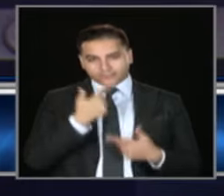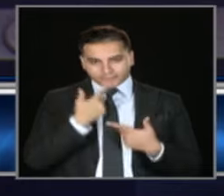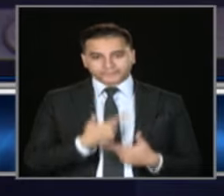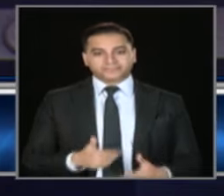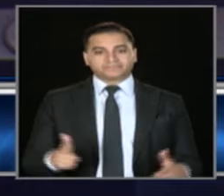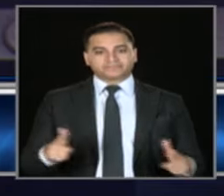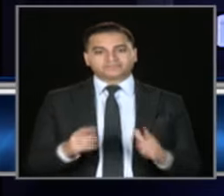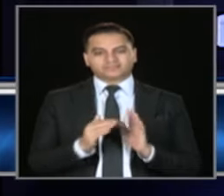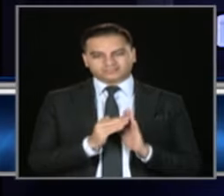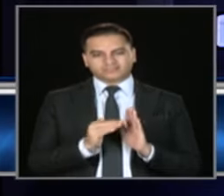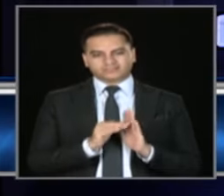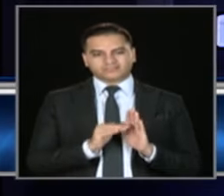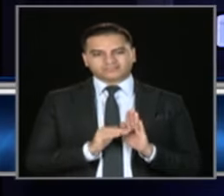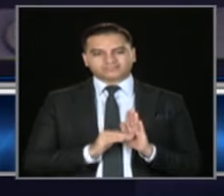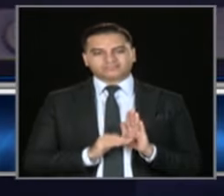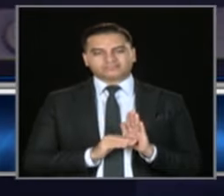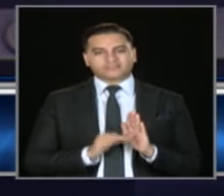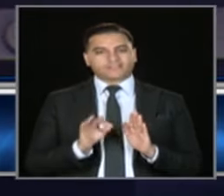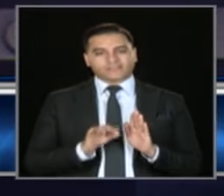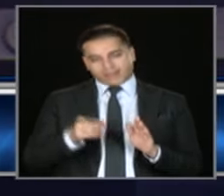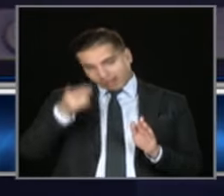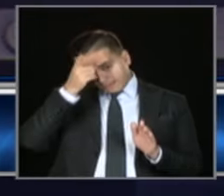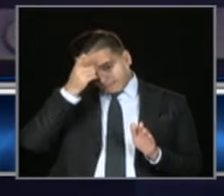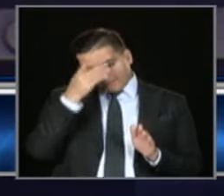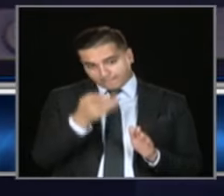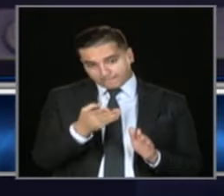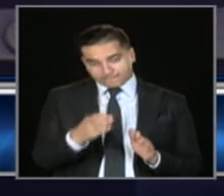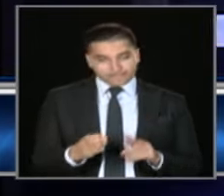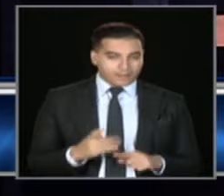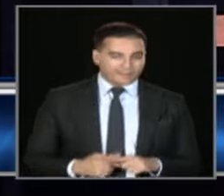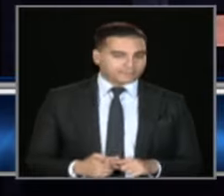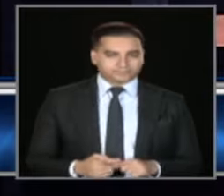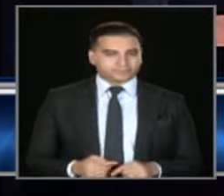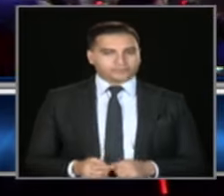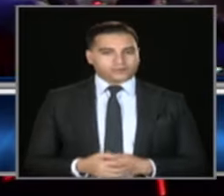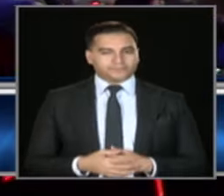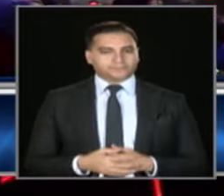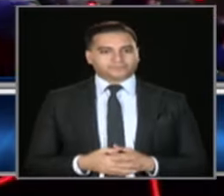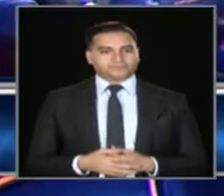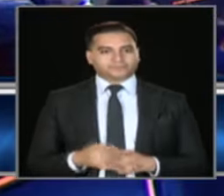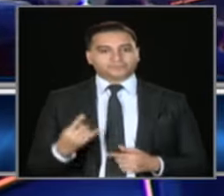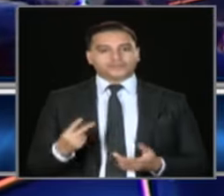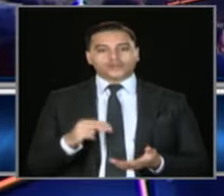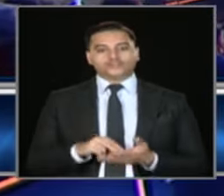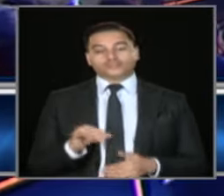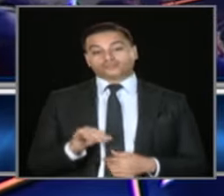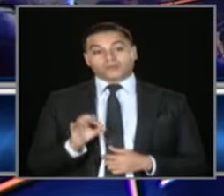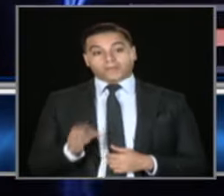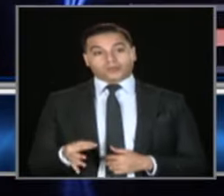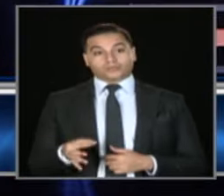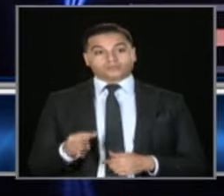مريم أحمد إجابتك. ألمانيا. ألمانيا إجابة خاطئة. 20 نقطة.